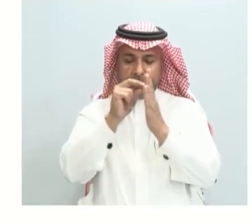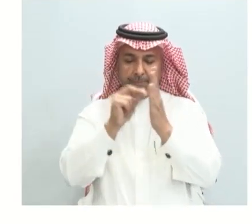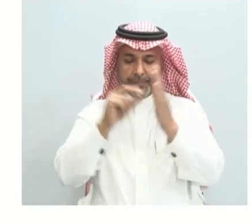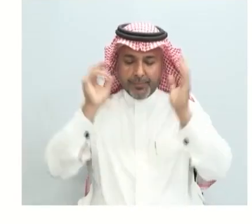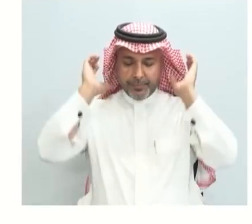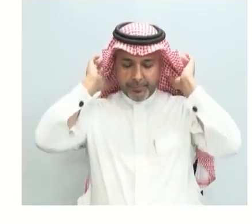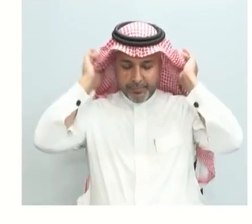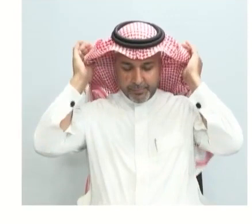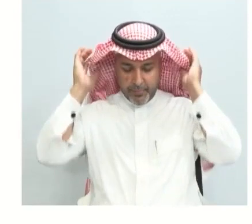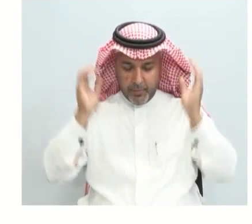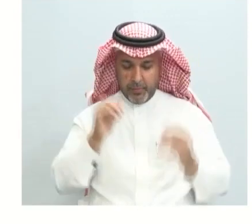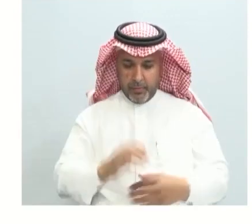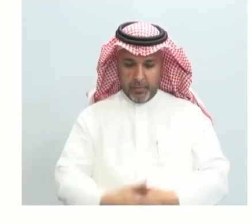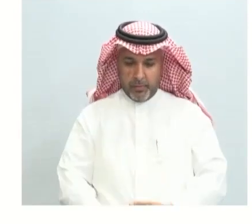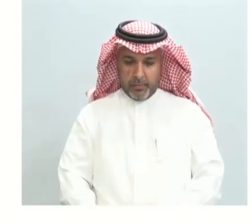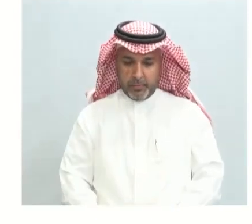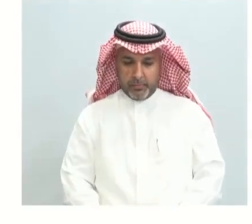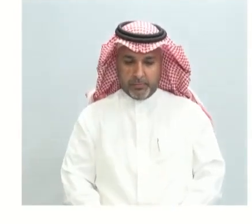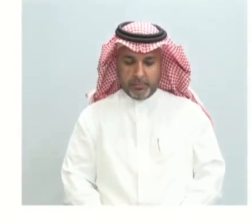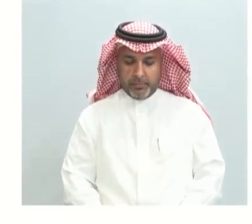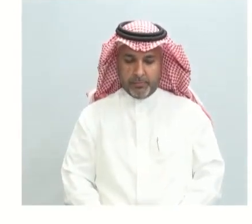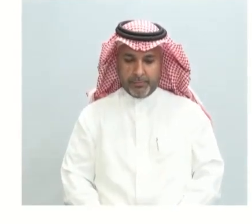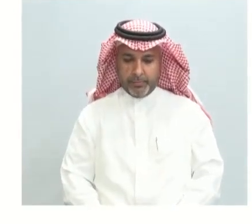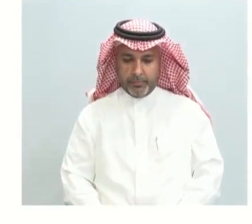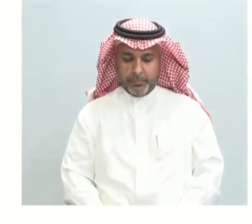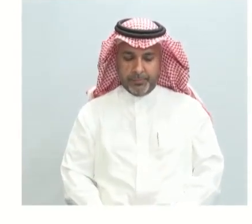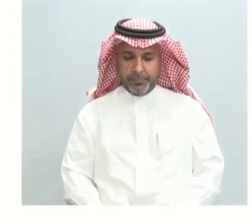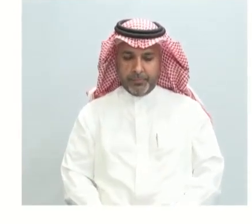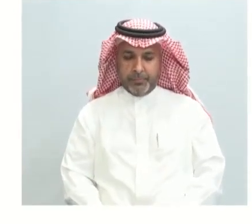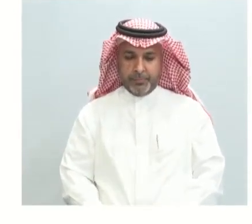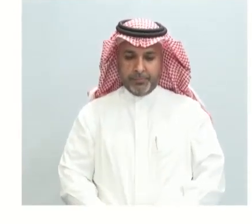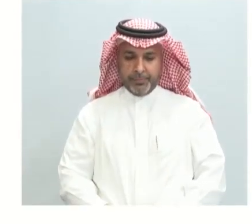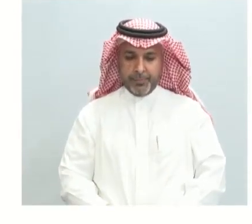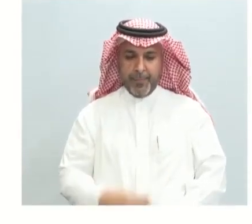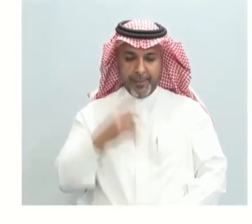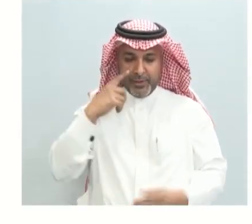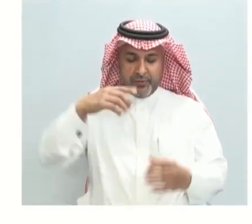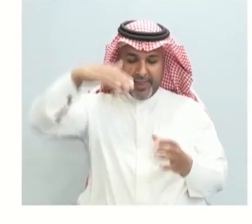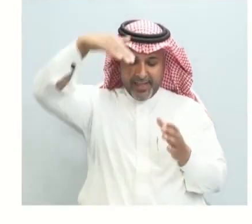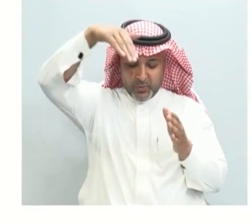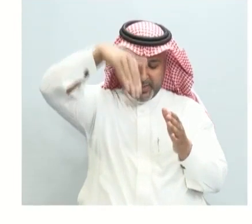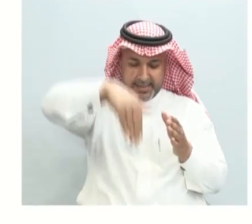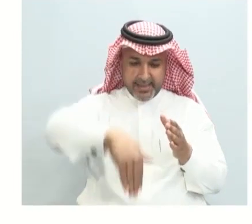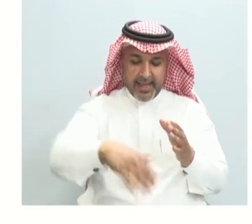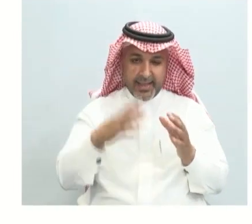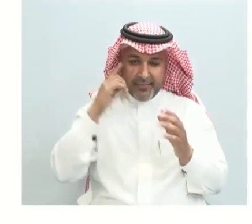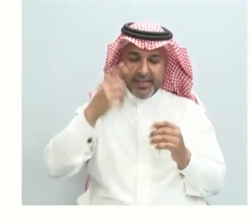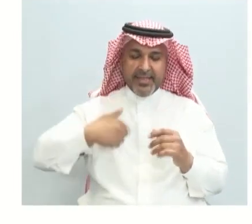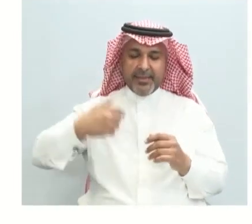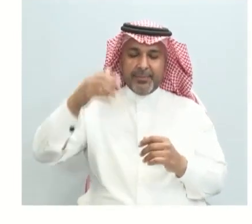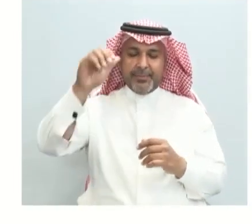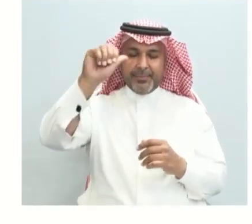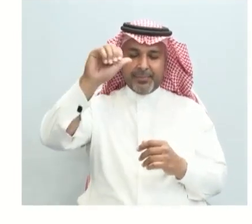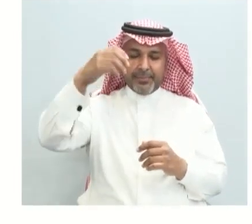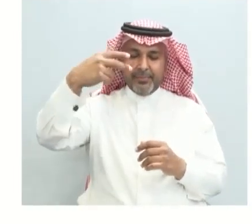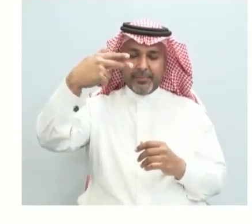نبدا على بركه الله ونقرا فقره لماذا الغواصات التي تنزل لها السفن الى المحيط تستعمل لايصال الاشخاص الى